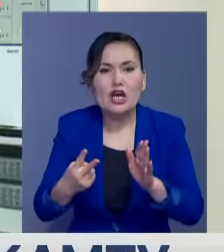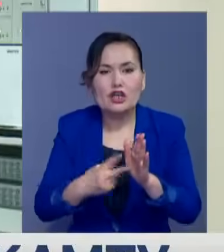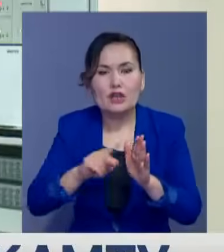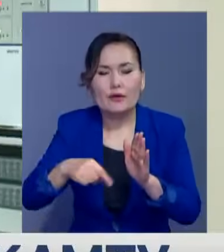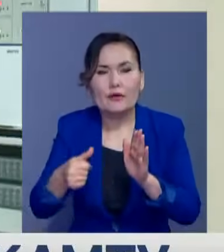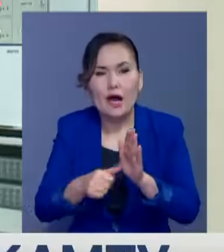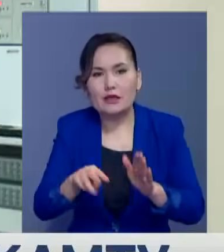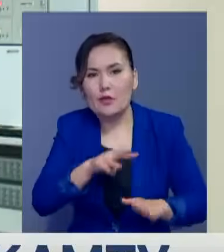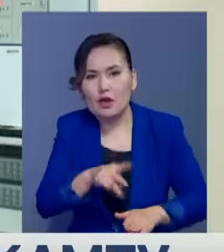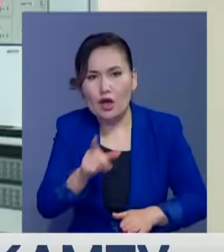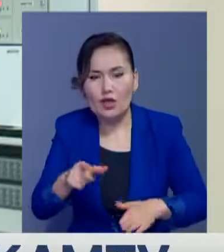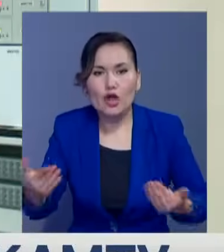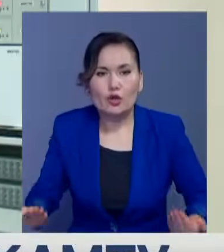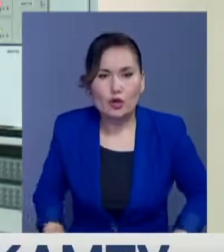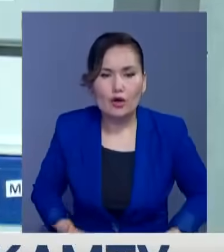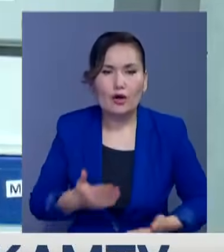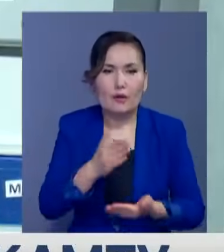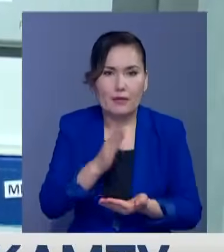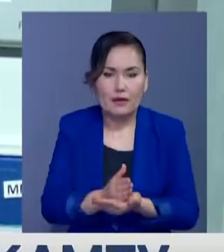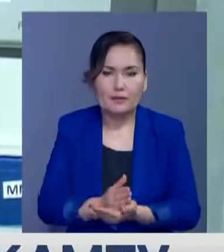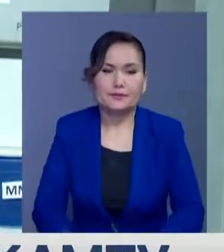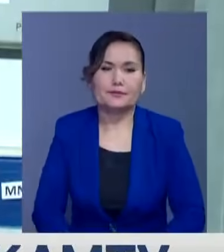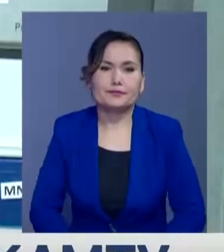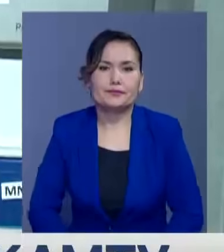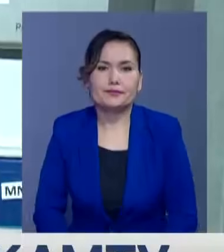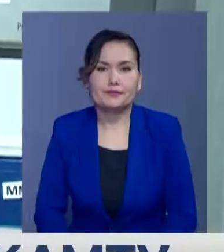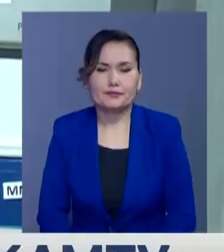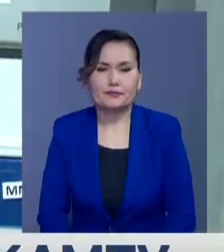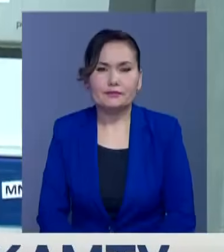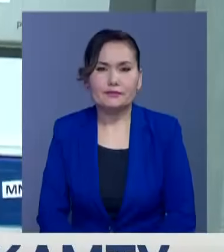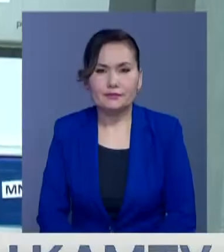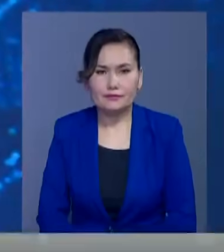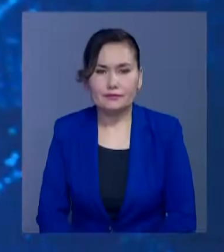7,6 миллион тұрғын бар. Ердәулет Ыбырайұлы, Хабар 24.